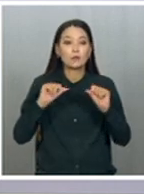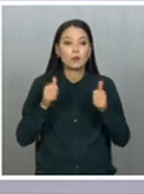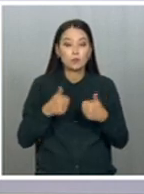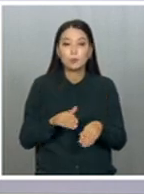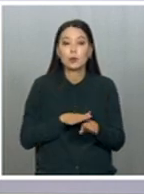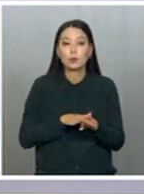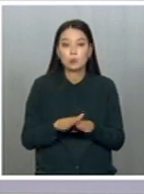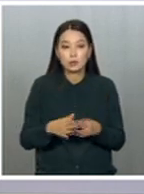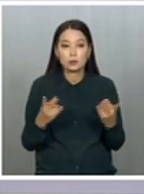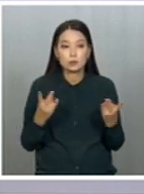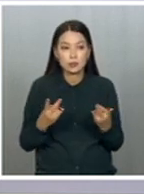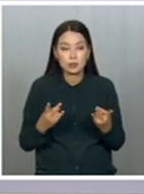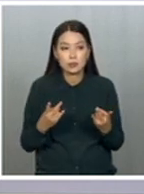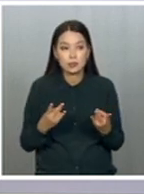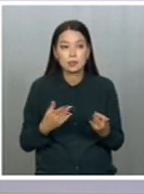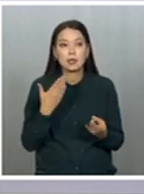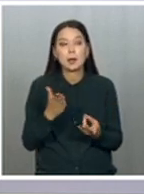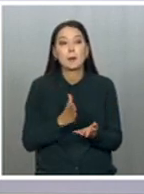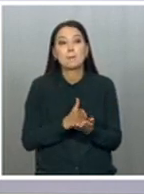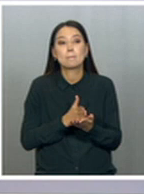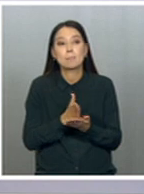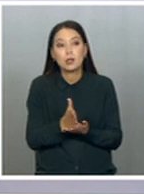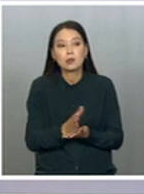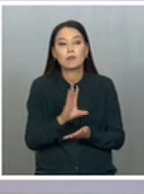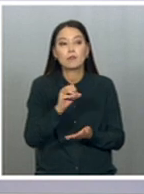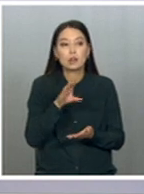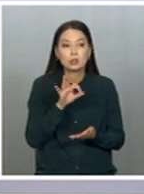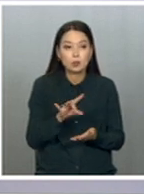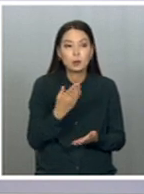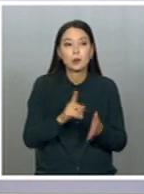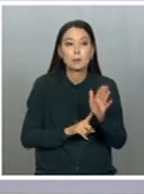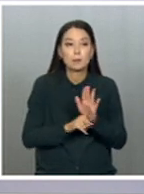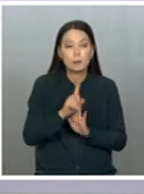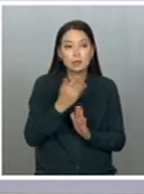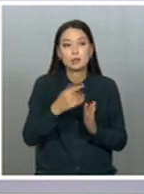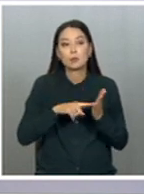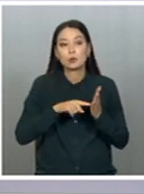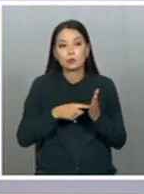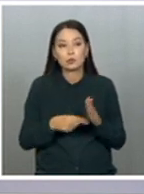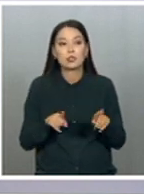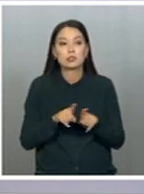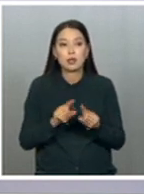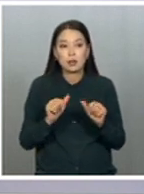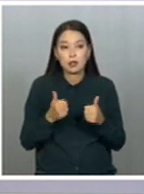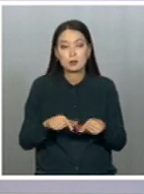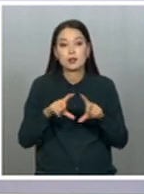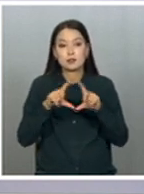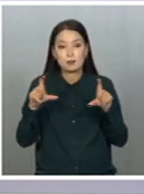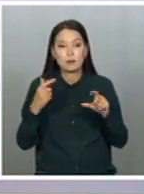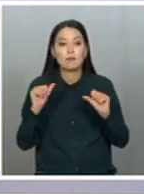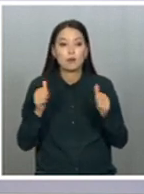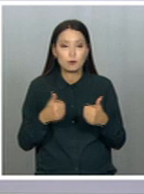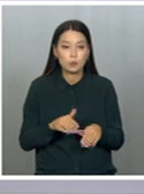керек. Яғни бағыттаушы векторменен бастапқы нүкте арқылы табатын түзуді